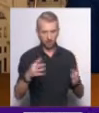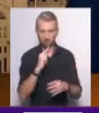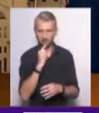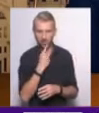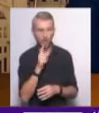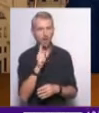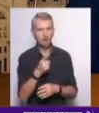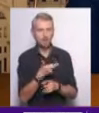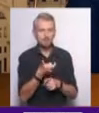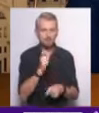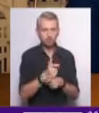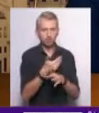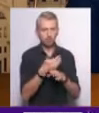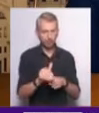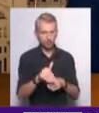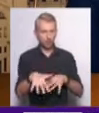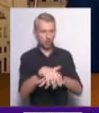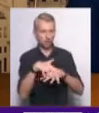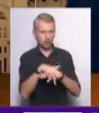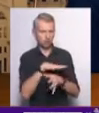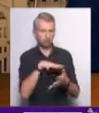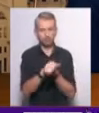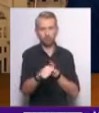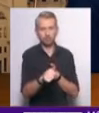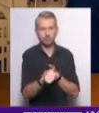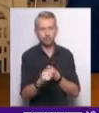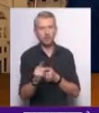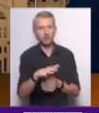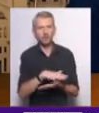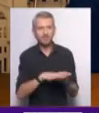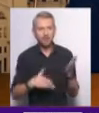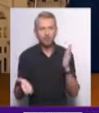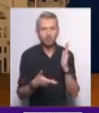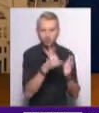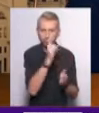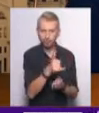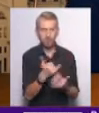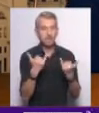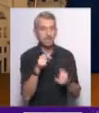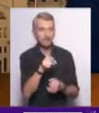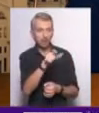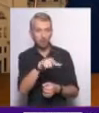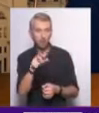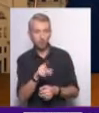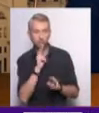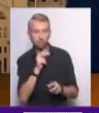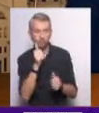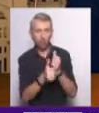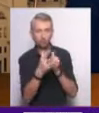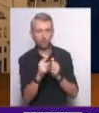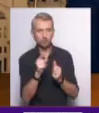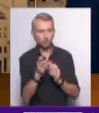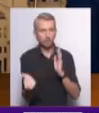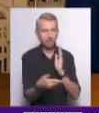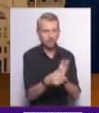на основних поступах була громадою демонтована, щоб не дозволити подальшу вирубку. І зараз там люди дивляться кожен день, щоб не продовжилася